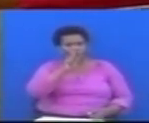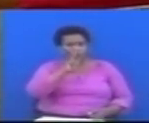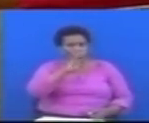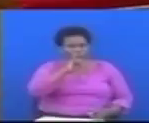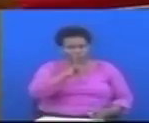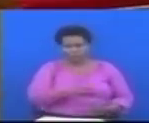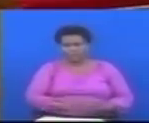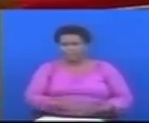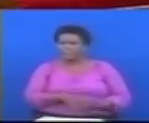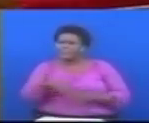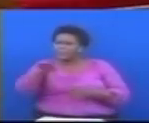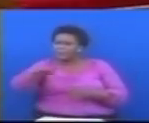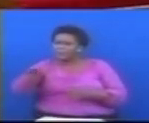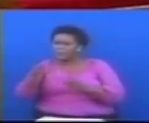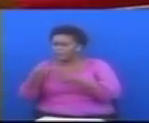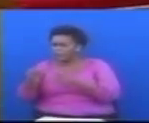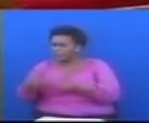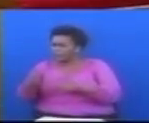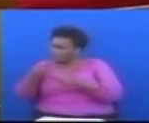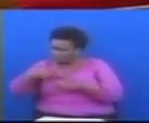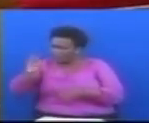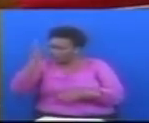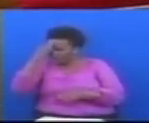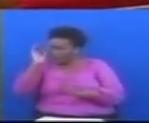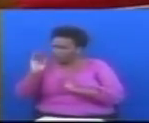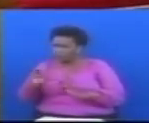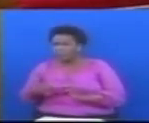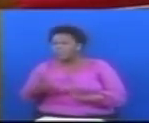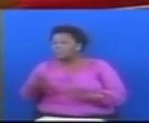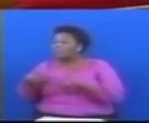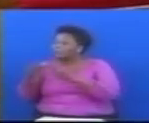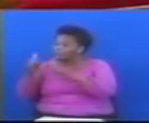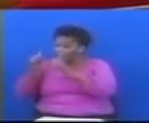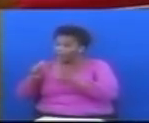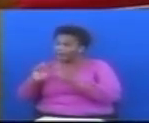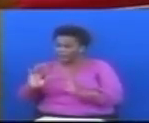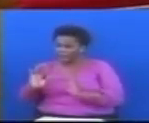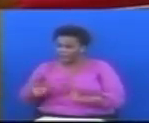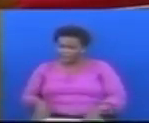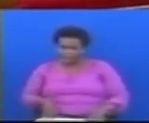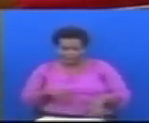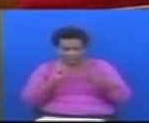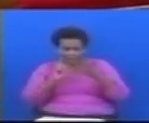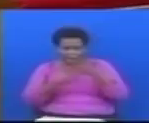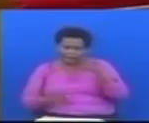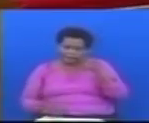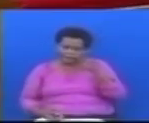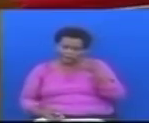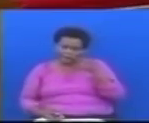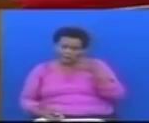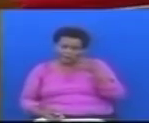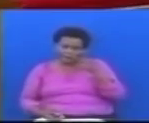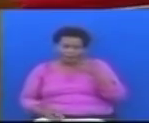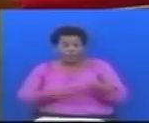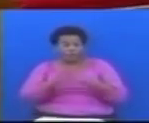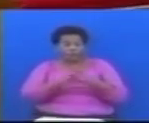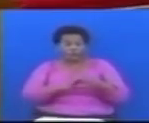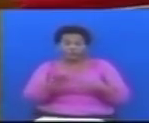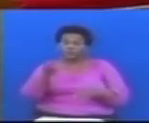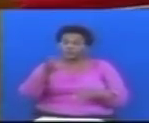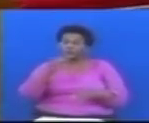ambavyo anafahamu Mheshimiwa Mbunge. Kwa hiyo ni muahidi hilo. Lakini swali lake la pili, Mheshimiwa Mbunge ameuliza mradi wa Stiglas